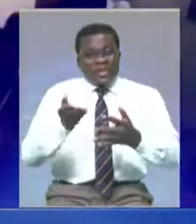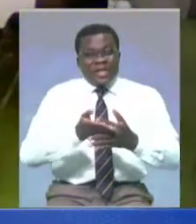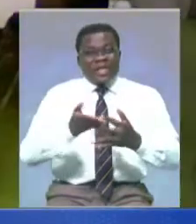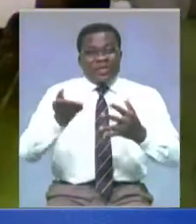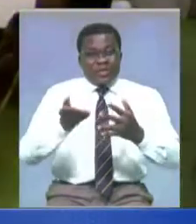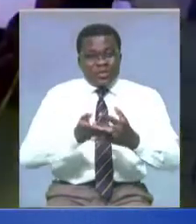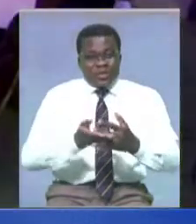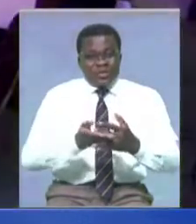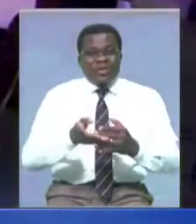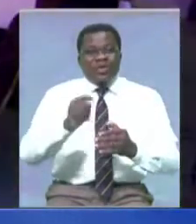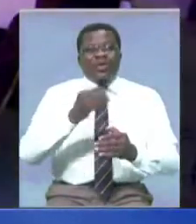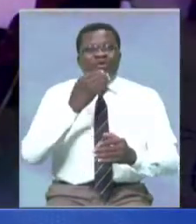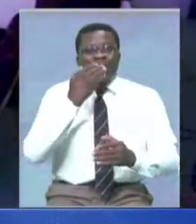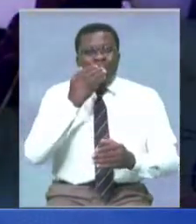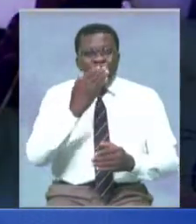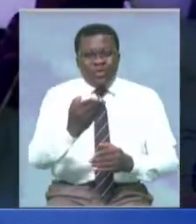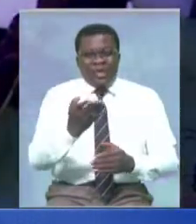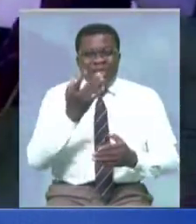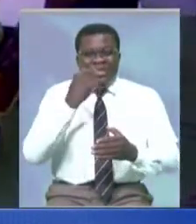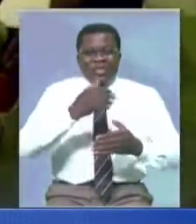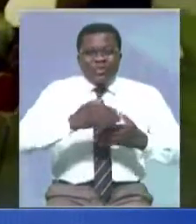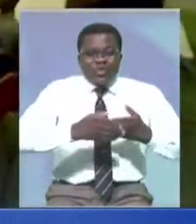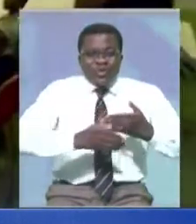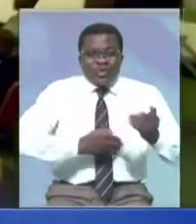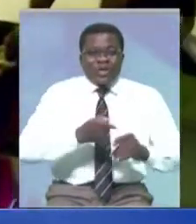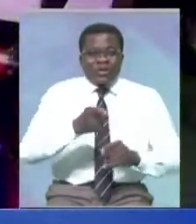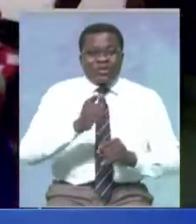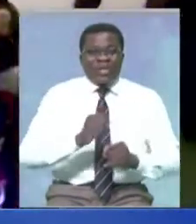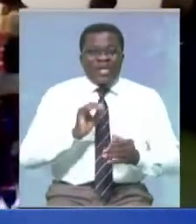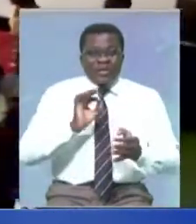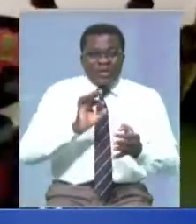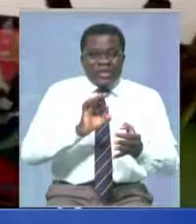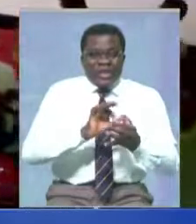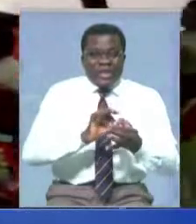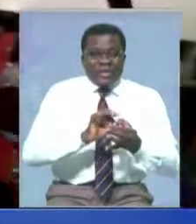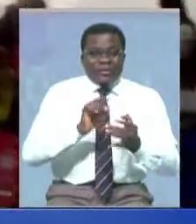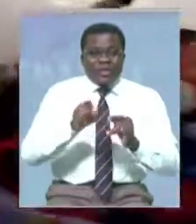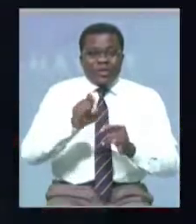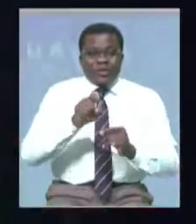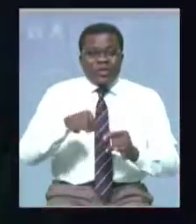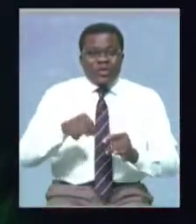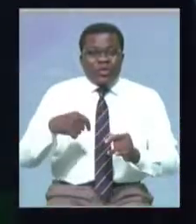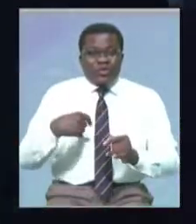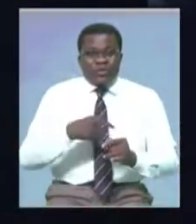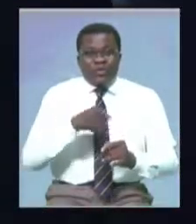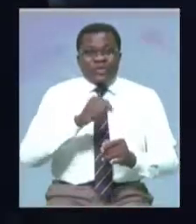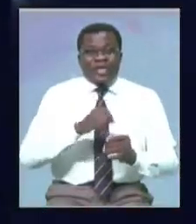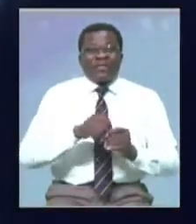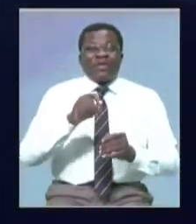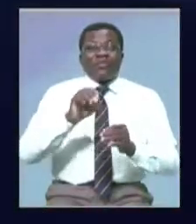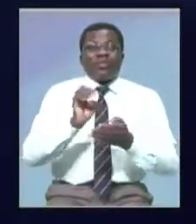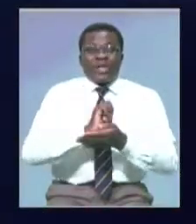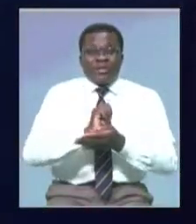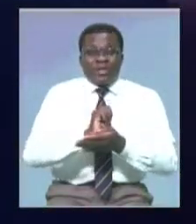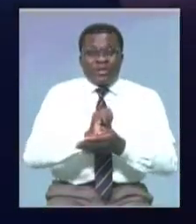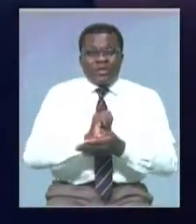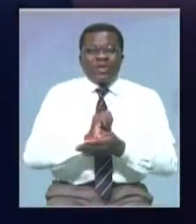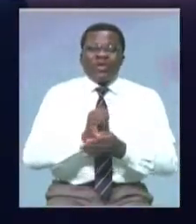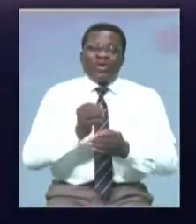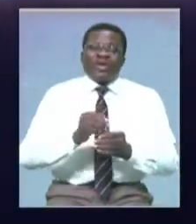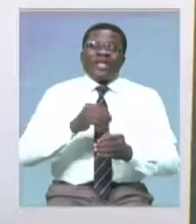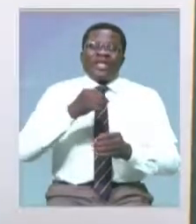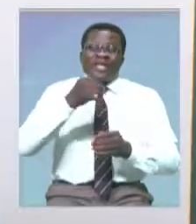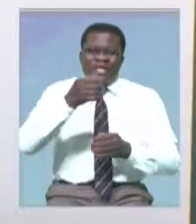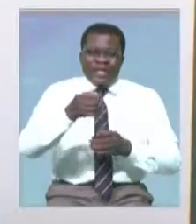voulons déjà vous remercier pour cet engouement-là, cet attachement que vous avez pour Bénin Top 10 qui